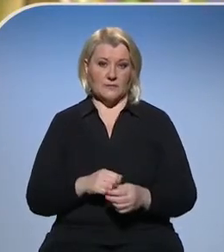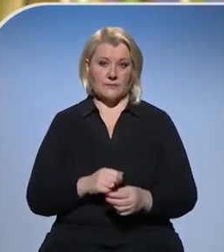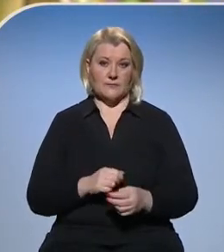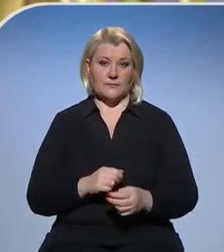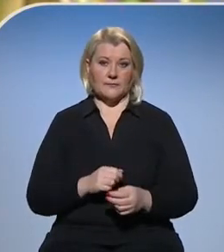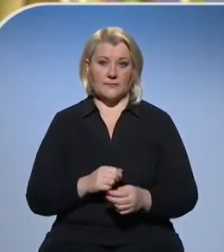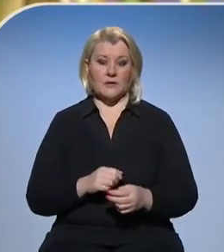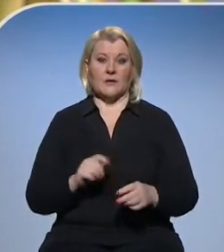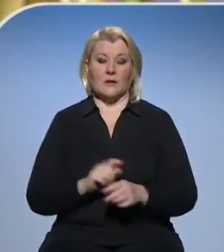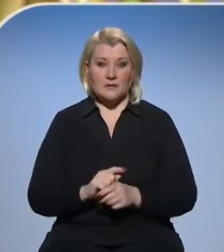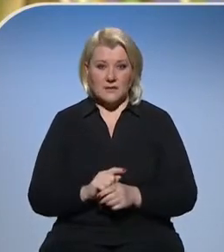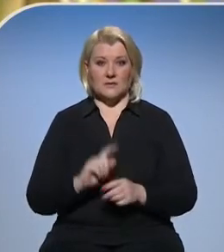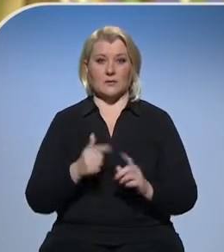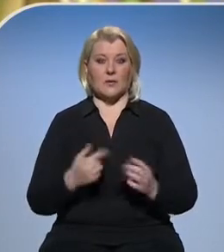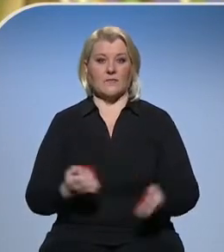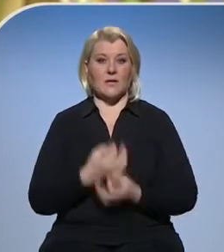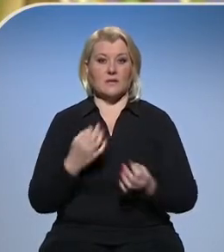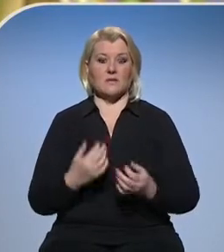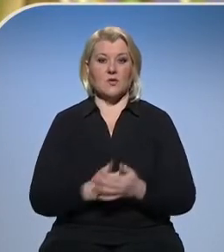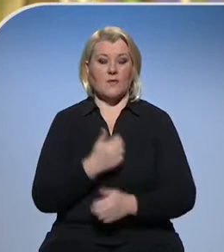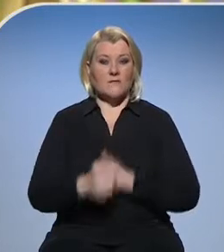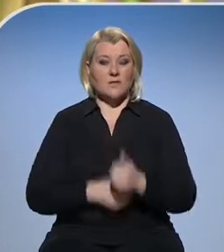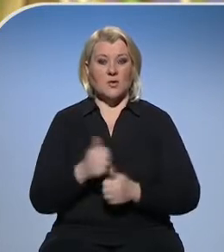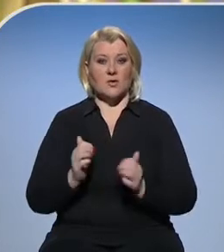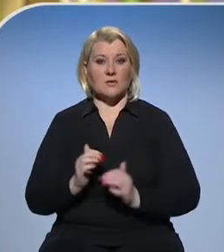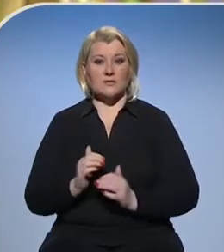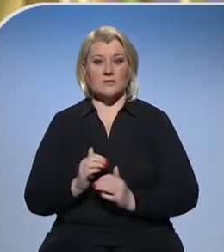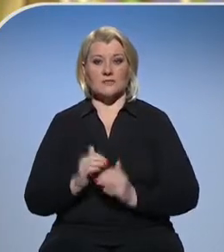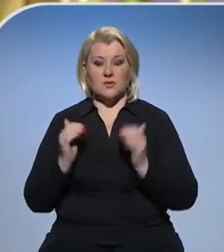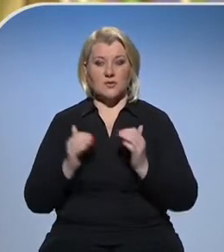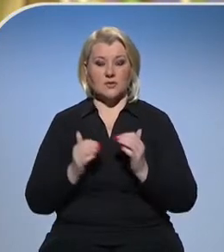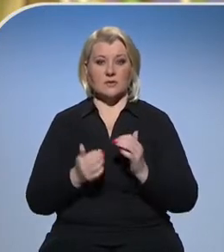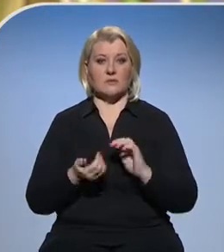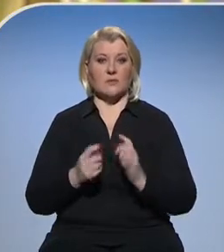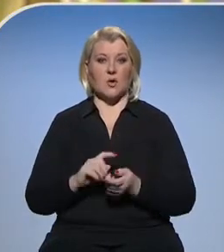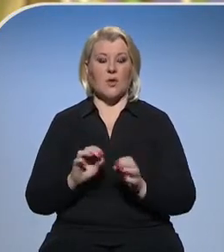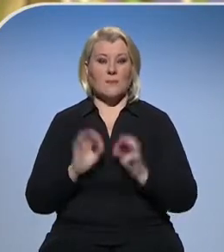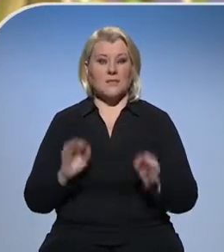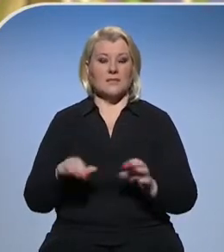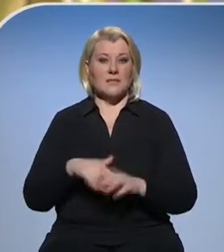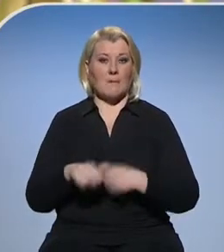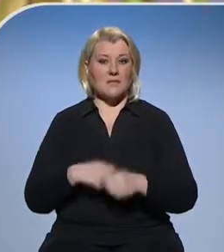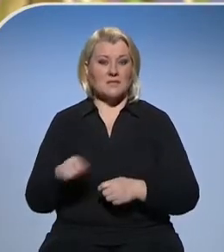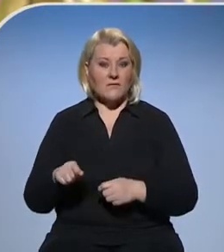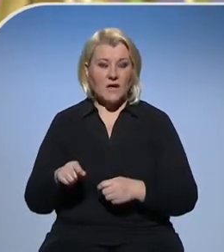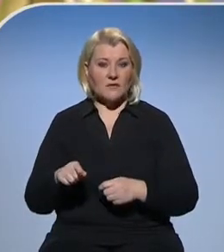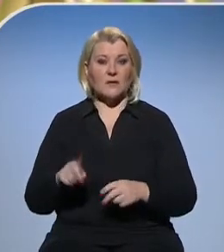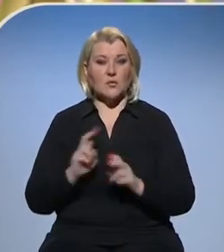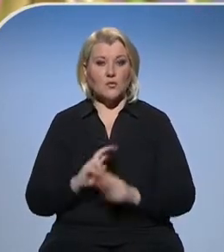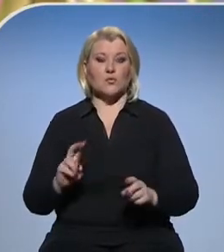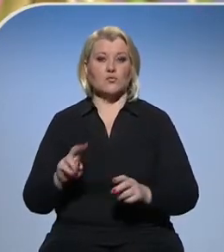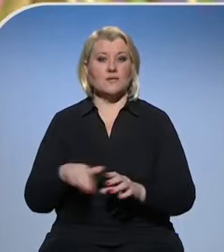A druhá věc je, od nového roku se vlastně zvyšuje ještě limit pro zaměstnavatele, takže zaměstnavatel může bez daní a bez